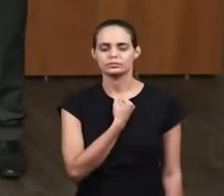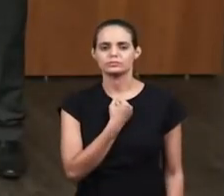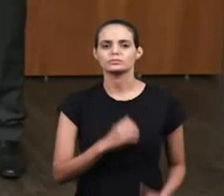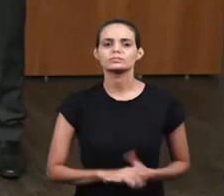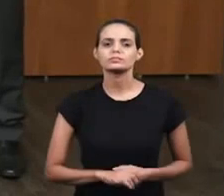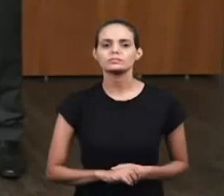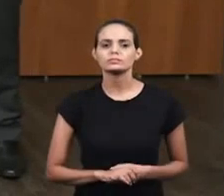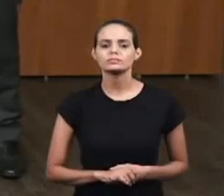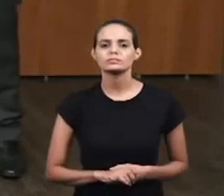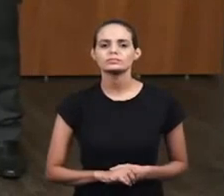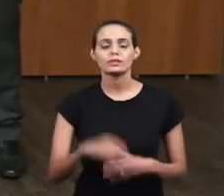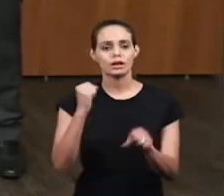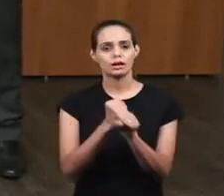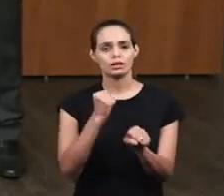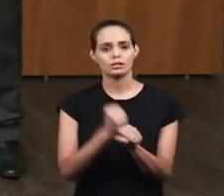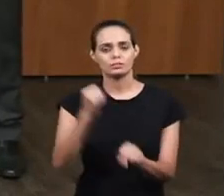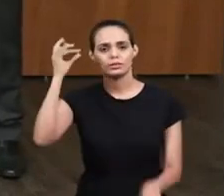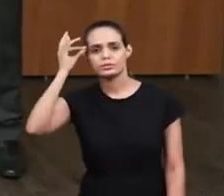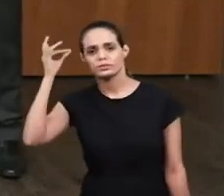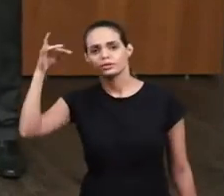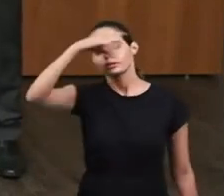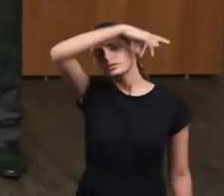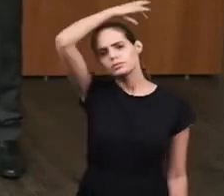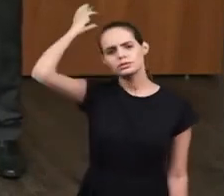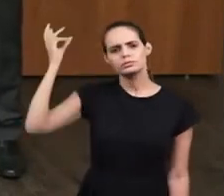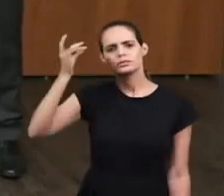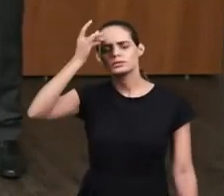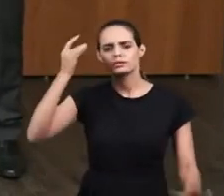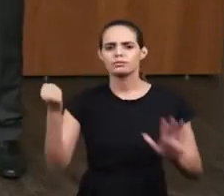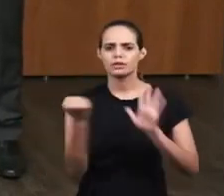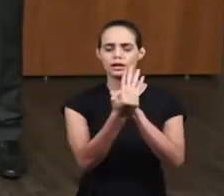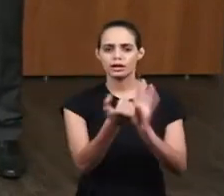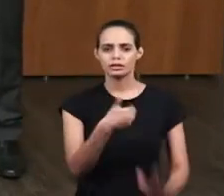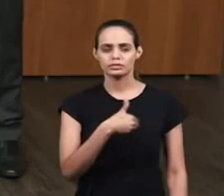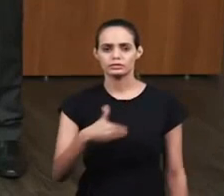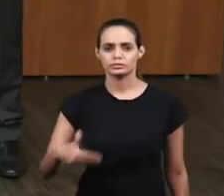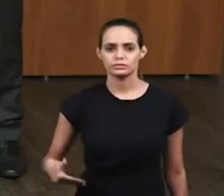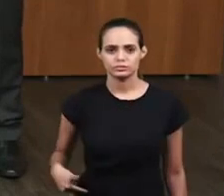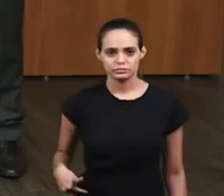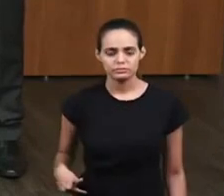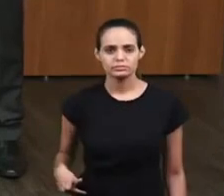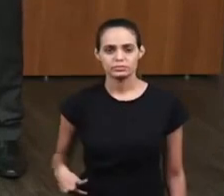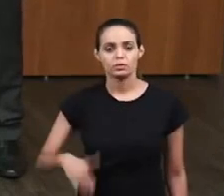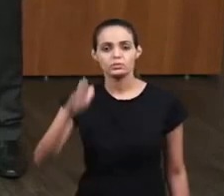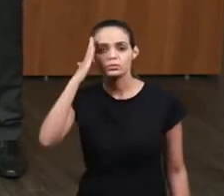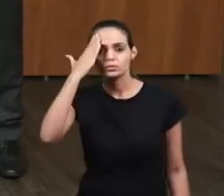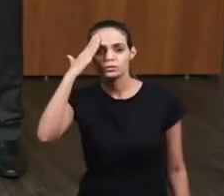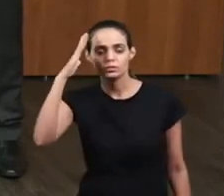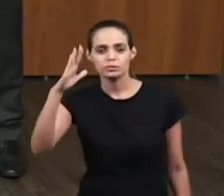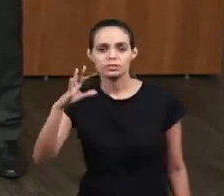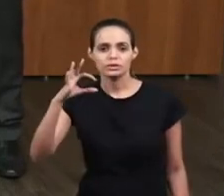Werk der Rettung. Durch was? Wie wird es gekennzeichnet? Es ist eine Regierung